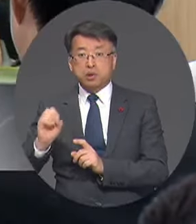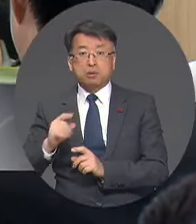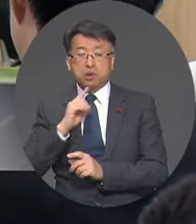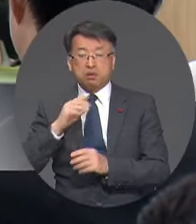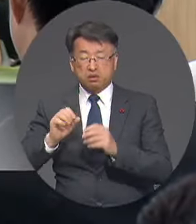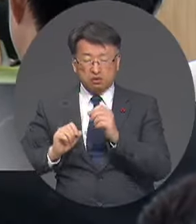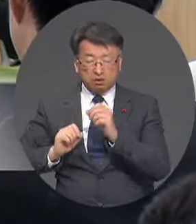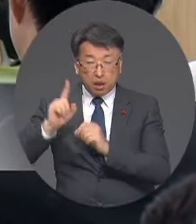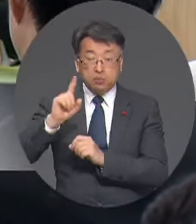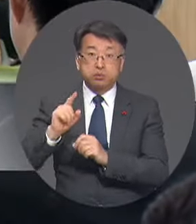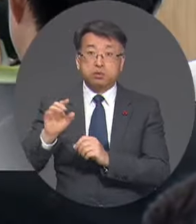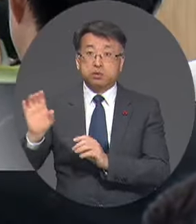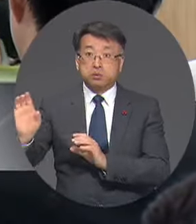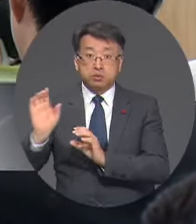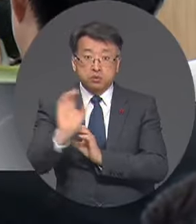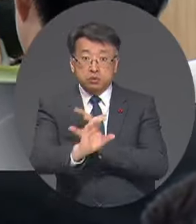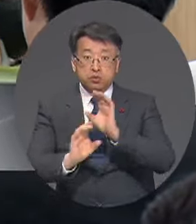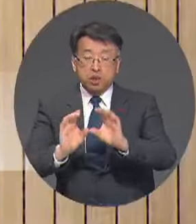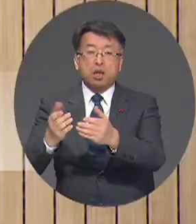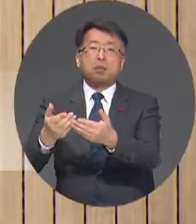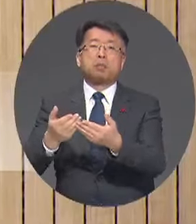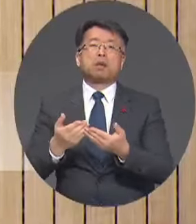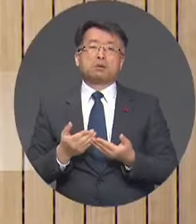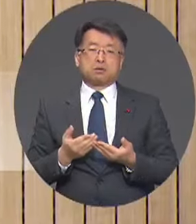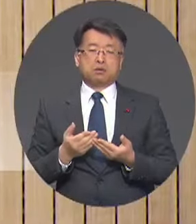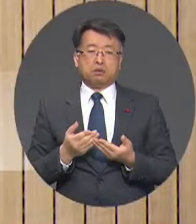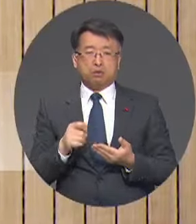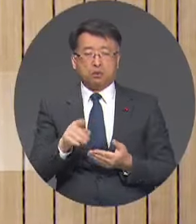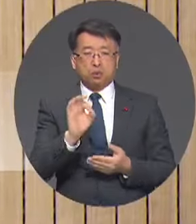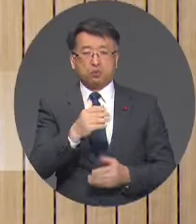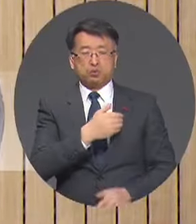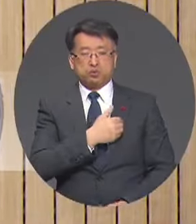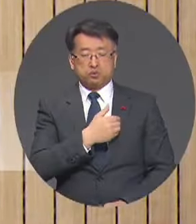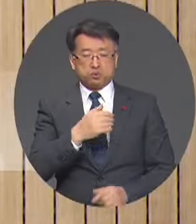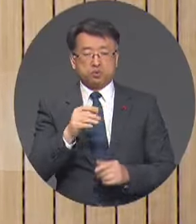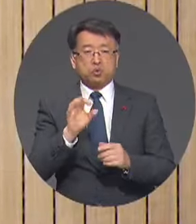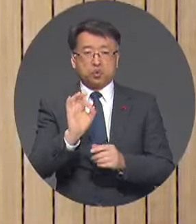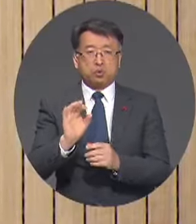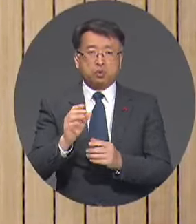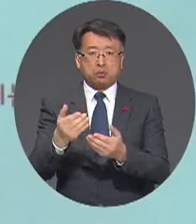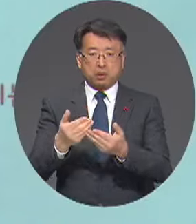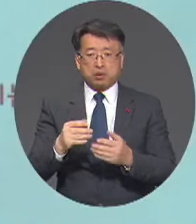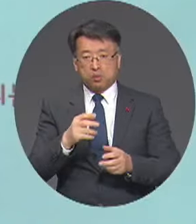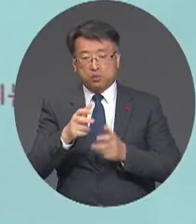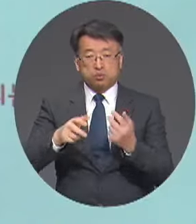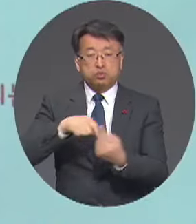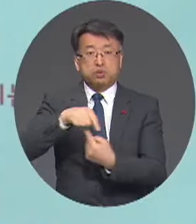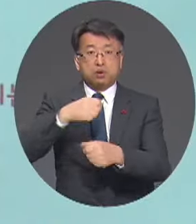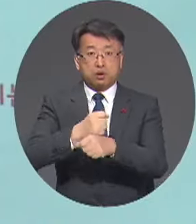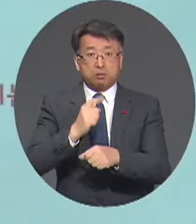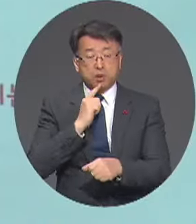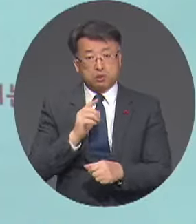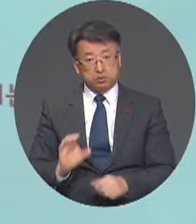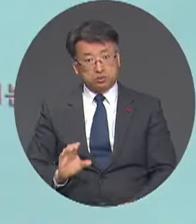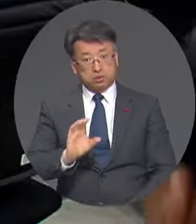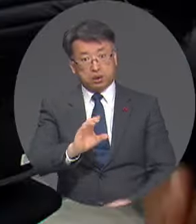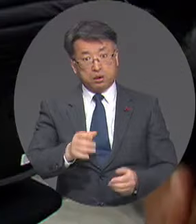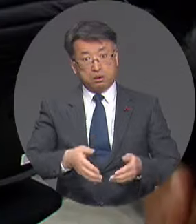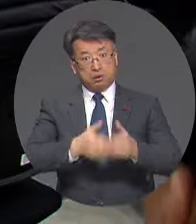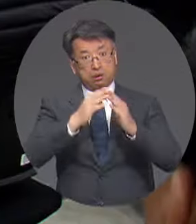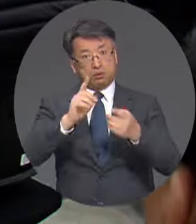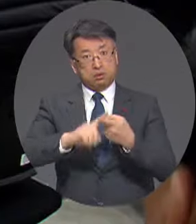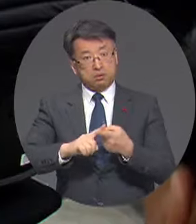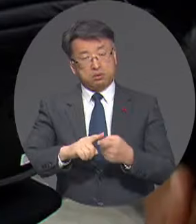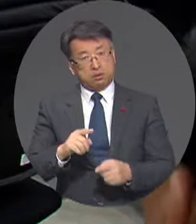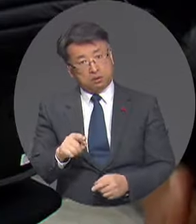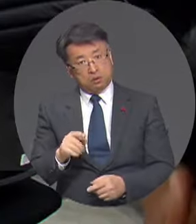나머지는 프로젝트 자금 조달, 즉 PF로 충당하겠다는 계획이어서 투자의 안전성을 담보할 수 없습니다.